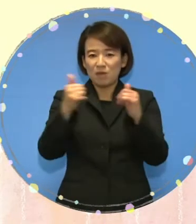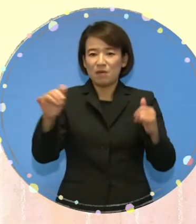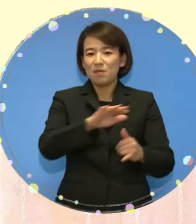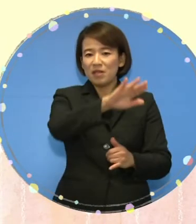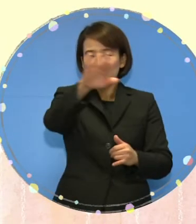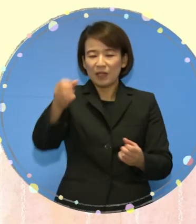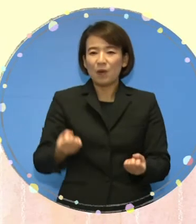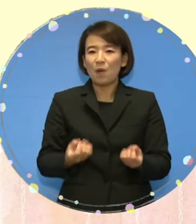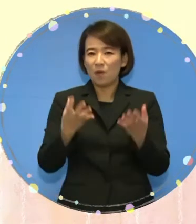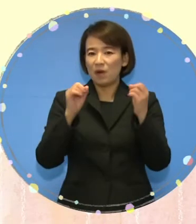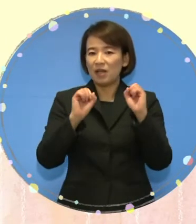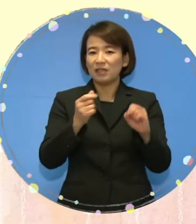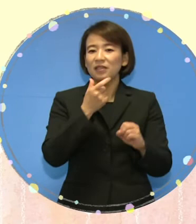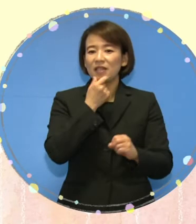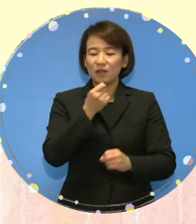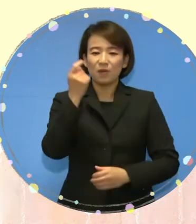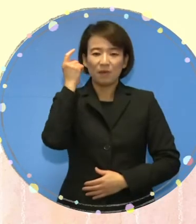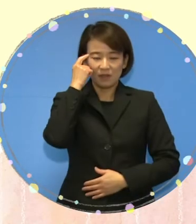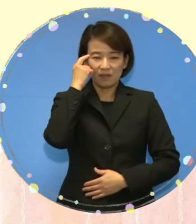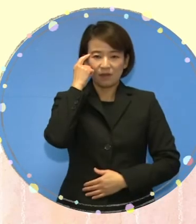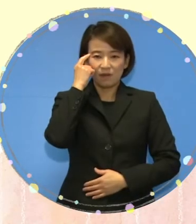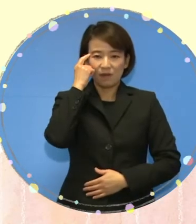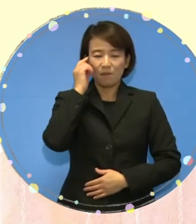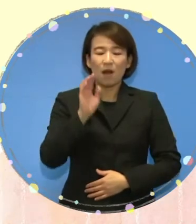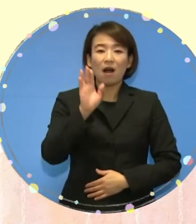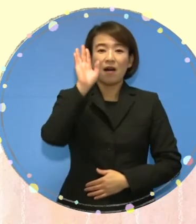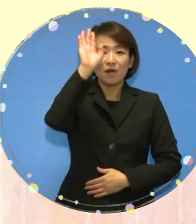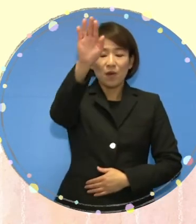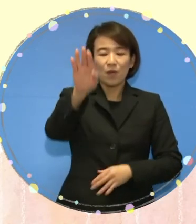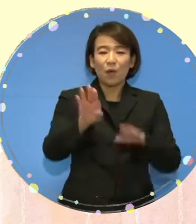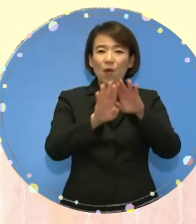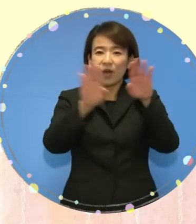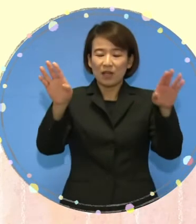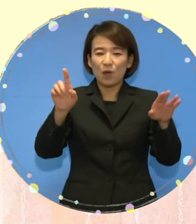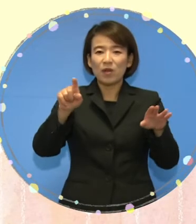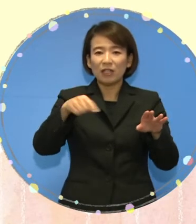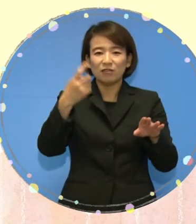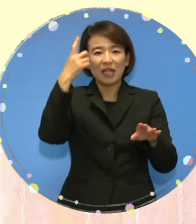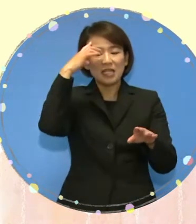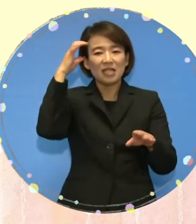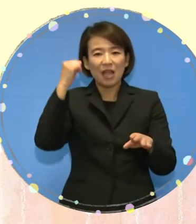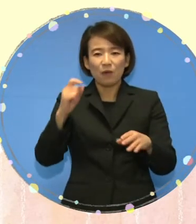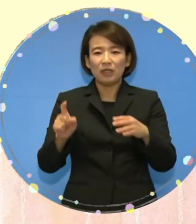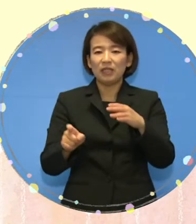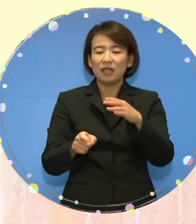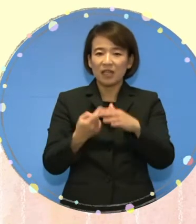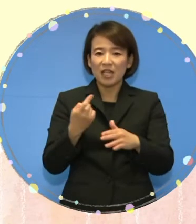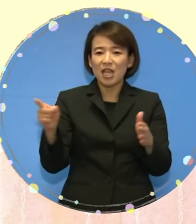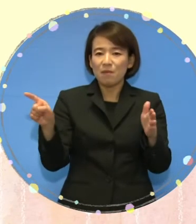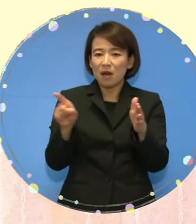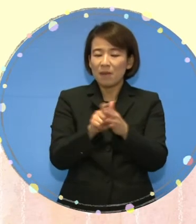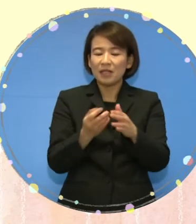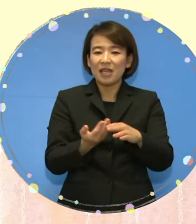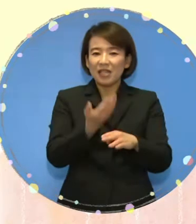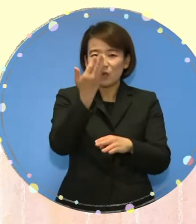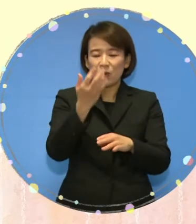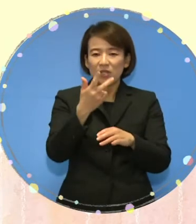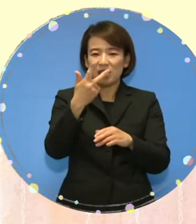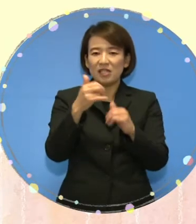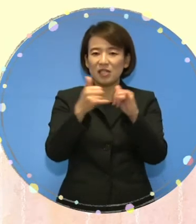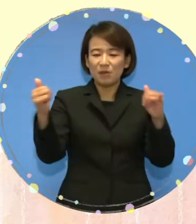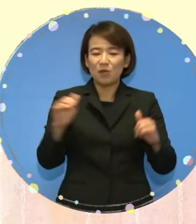お祝いできればと考えております今後開業100周年記念を契機に今まで以上に市民の皆